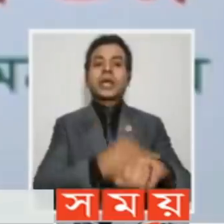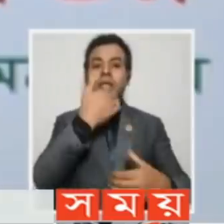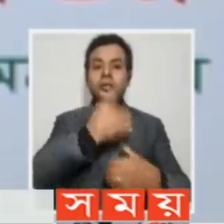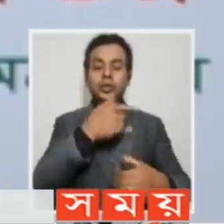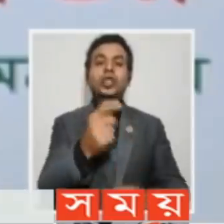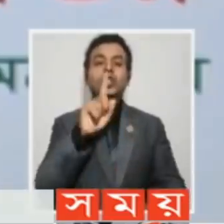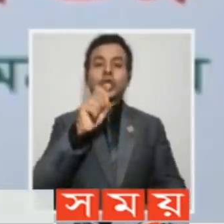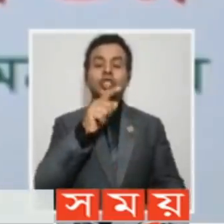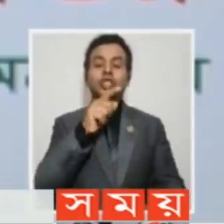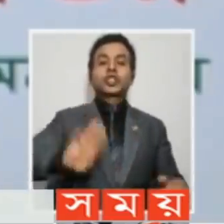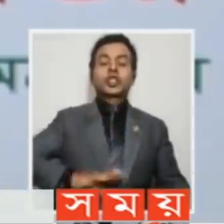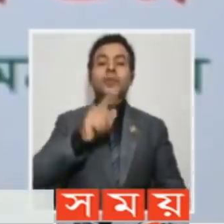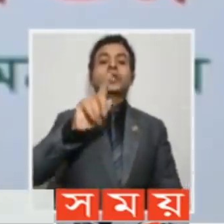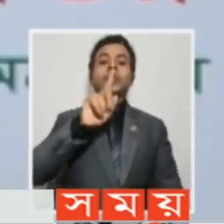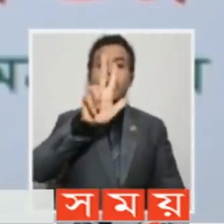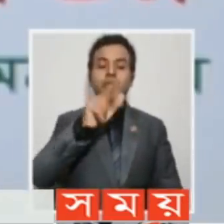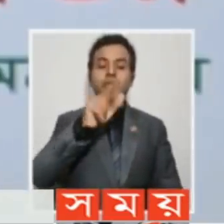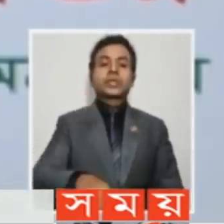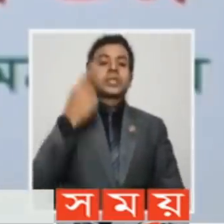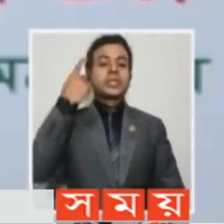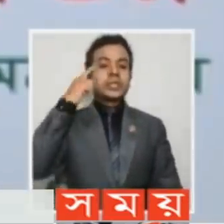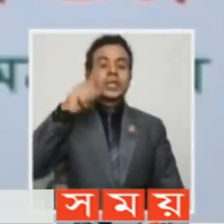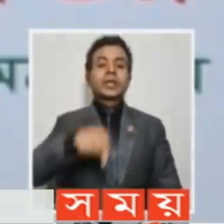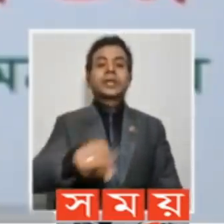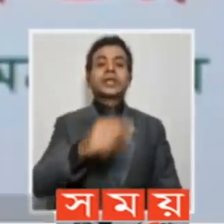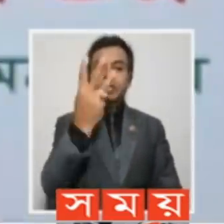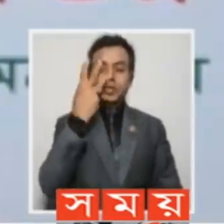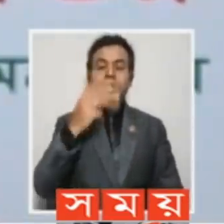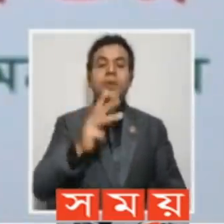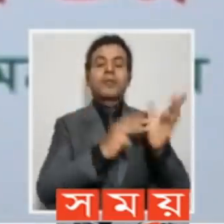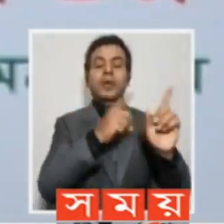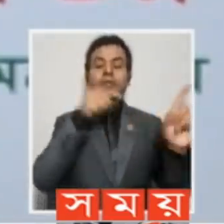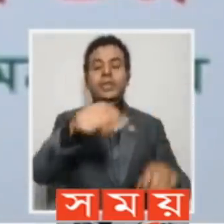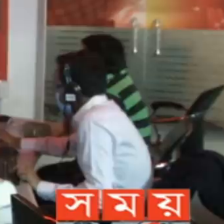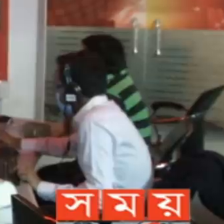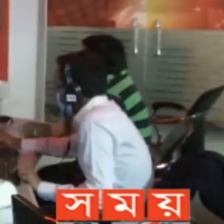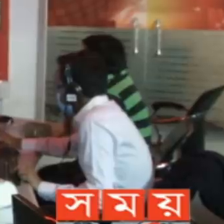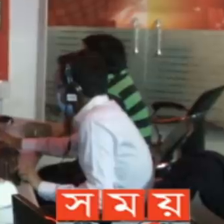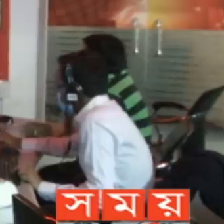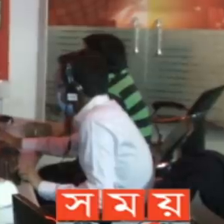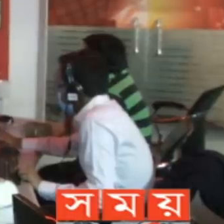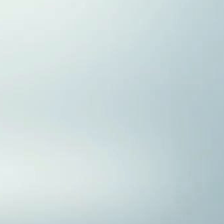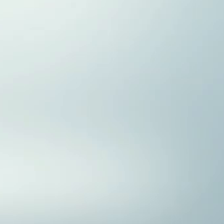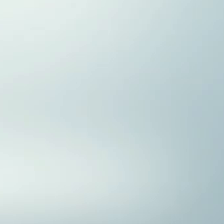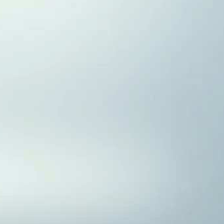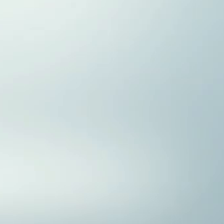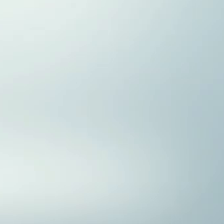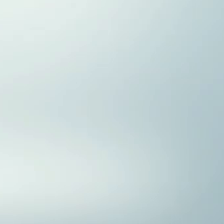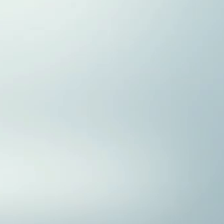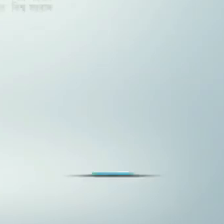13,284টি আইসোলেশন বেড প্রস্তুত আছে বলে জানানো হয় ব্রিফিং এ। ঢাকার অন্যান্য হিসান জুয়েল, সময় সংবাদ।